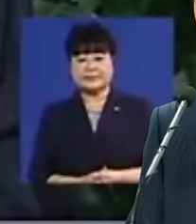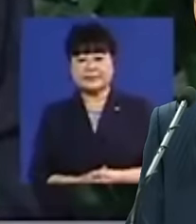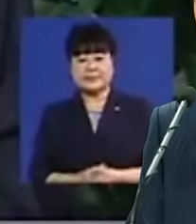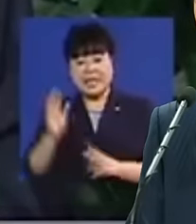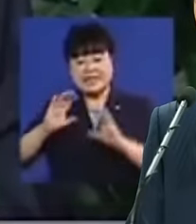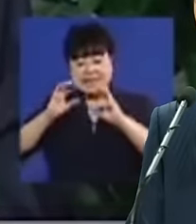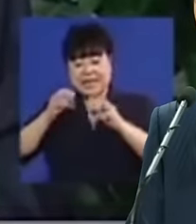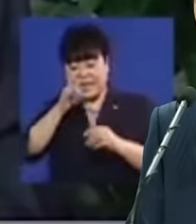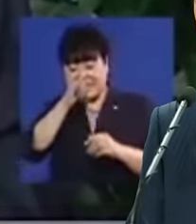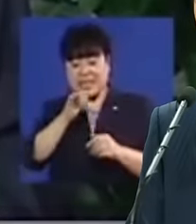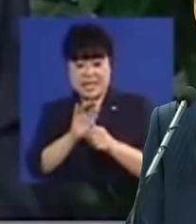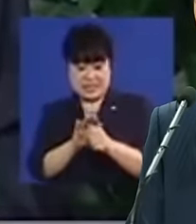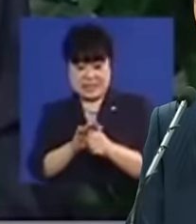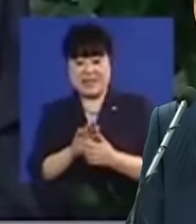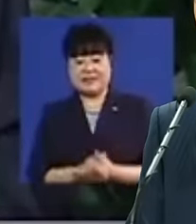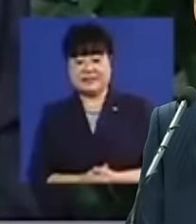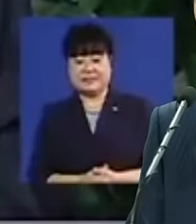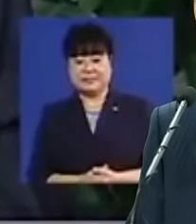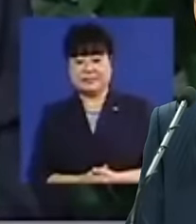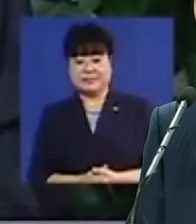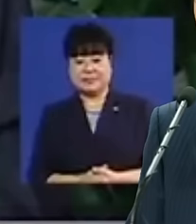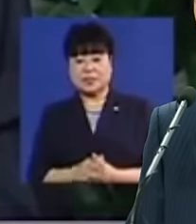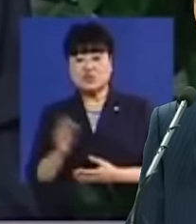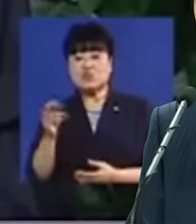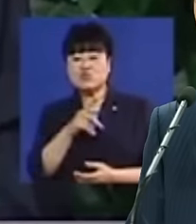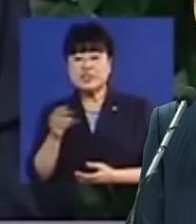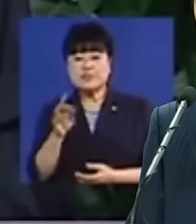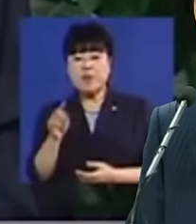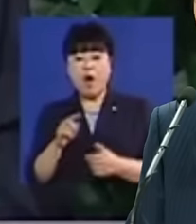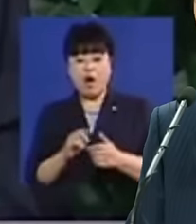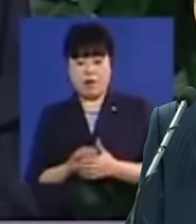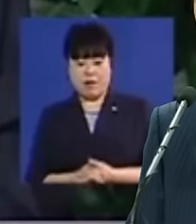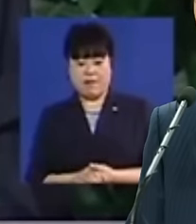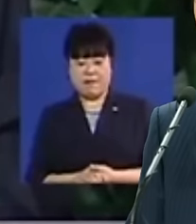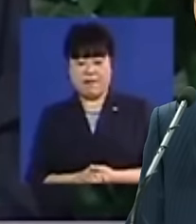천국에 있게 했는데 아니 루시퍼가